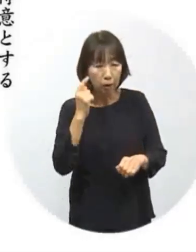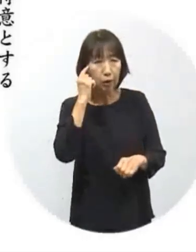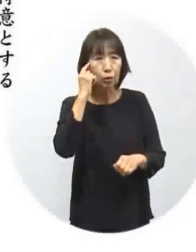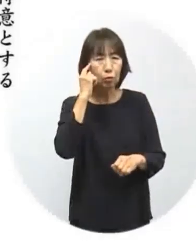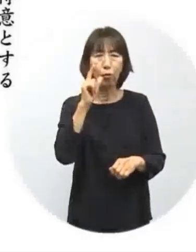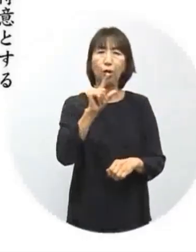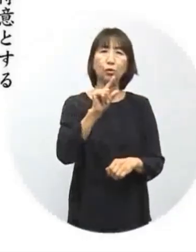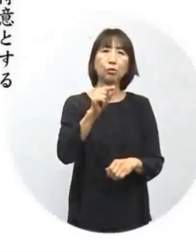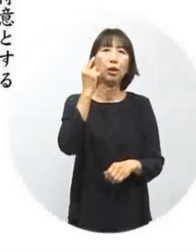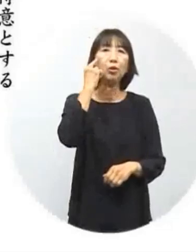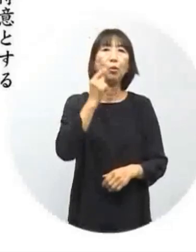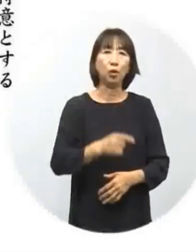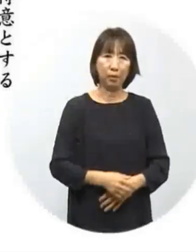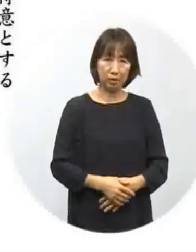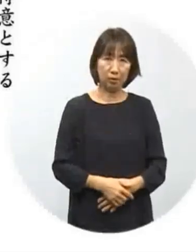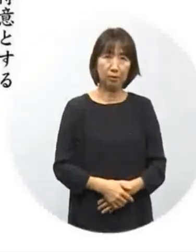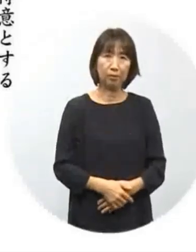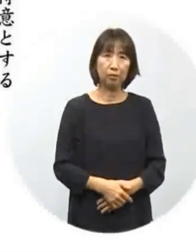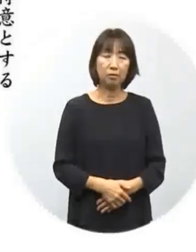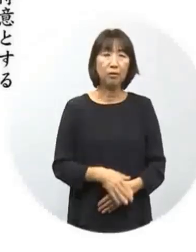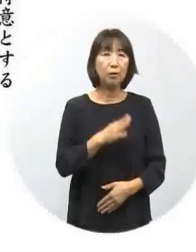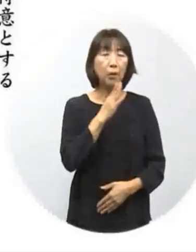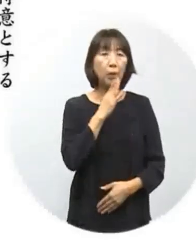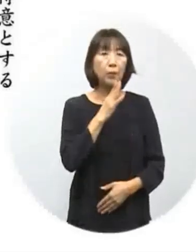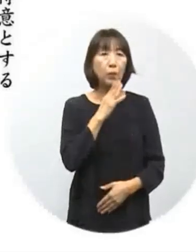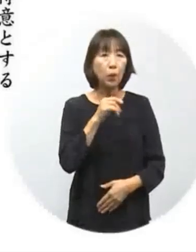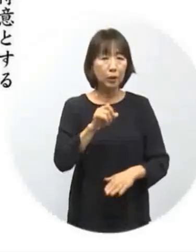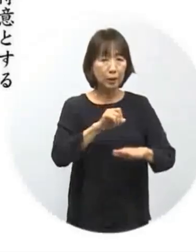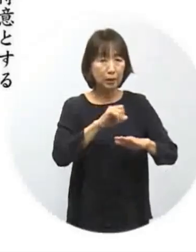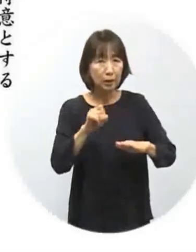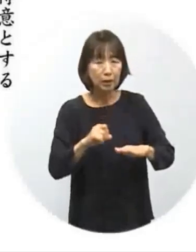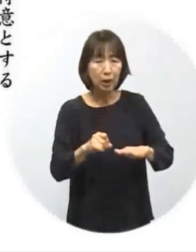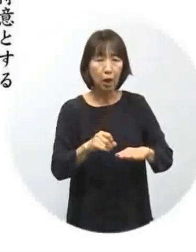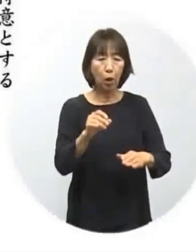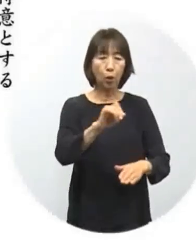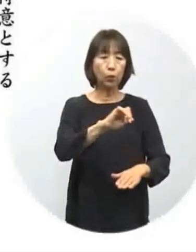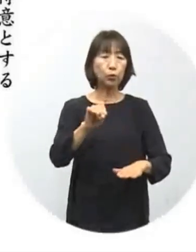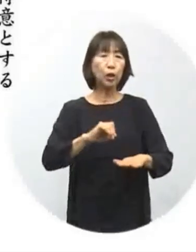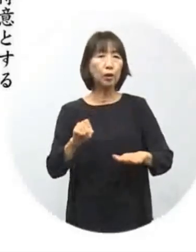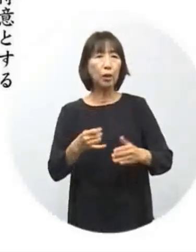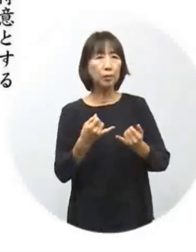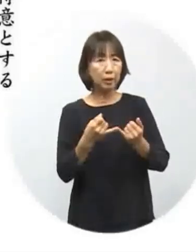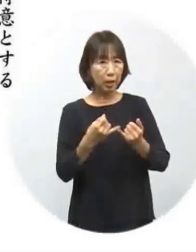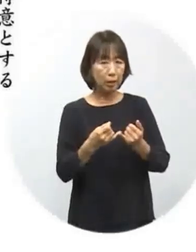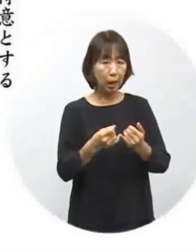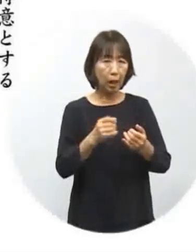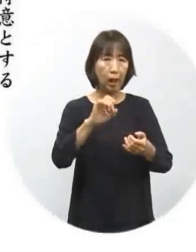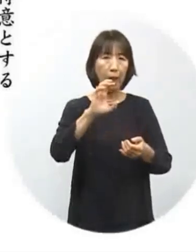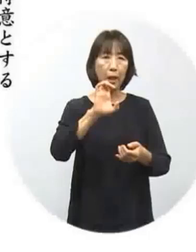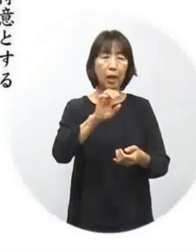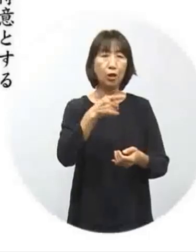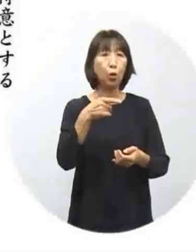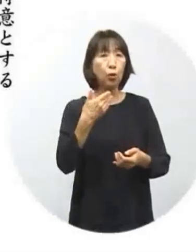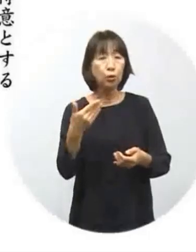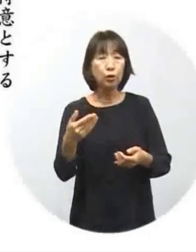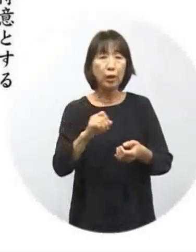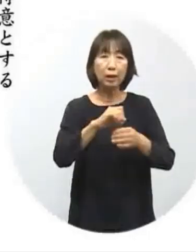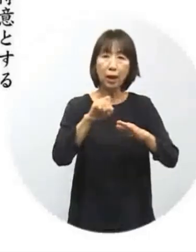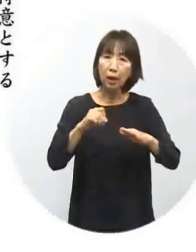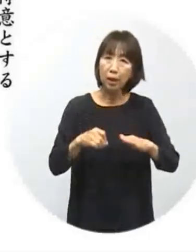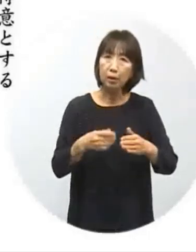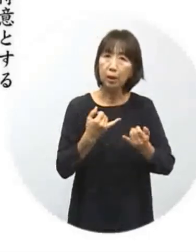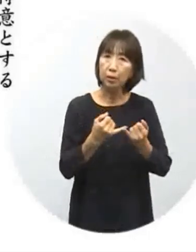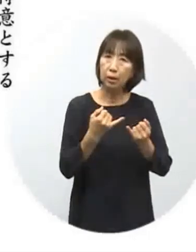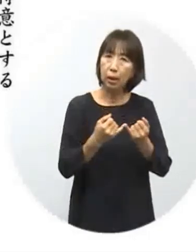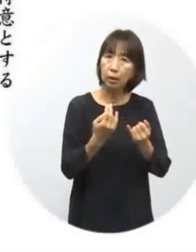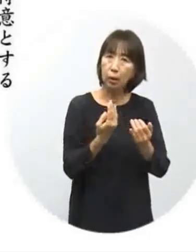は少ないんじゃないかと思います。本当に肉筆画、筆で描かれた、絵の具で描かれた肉筆画のような、